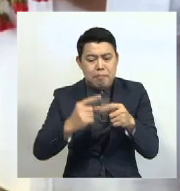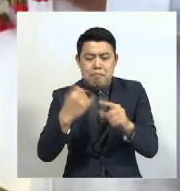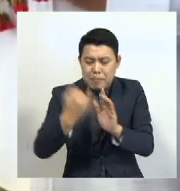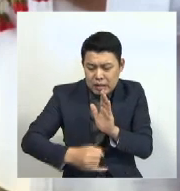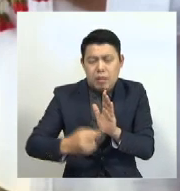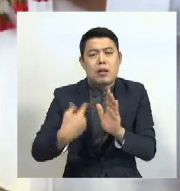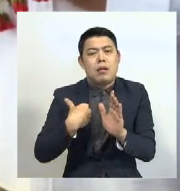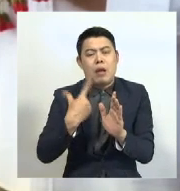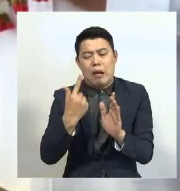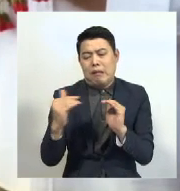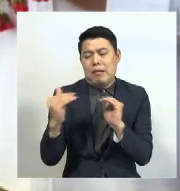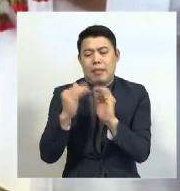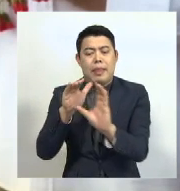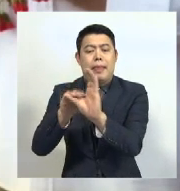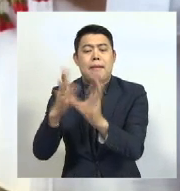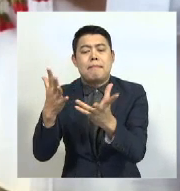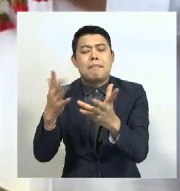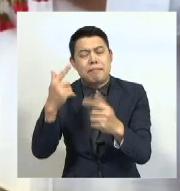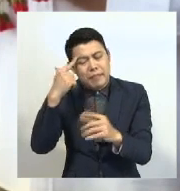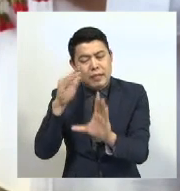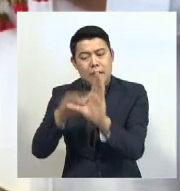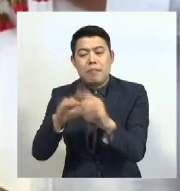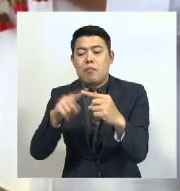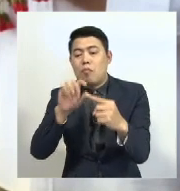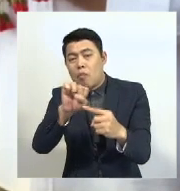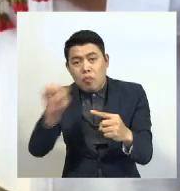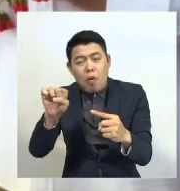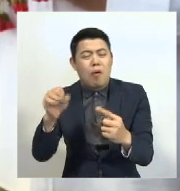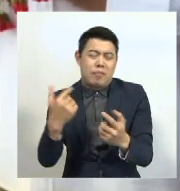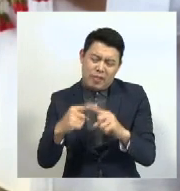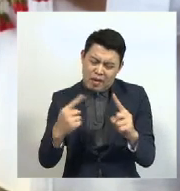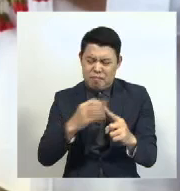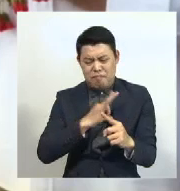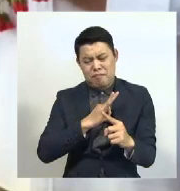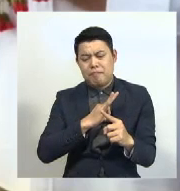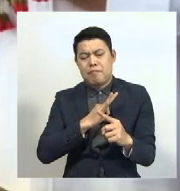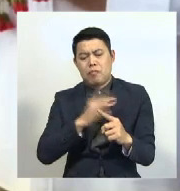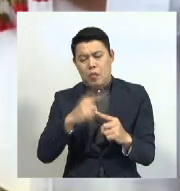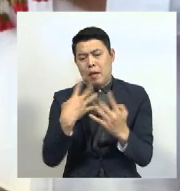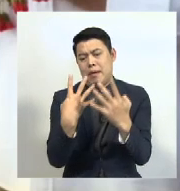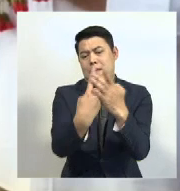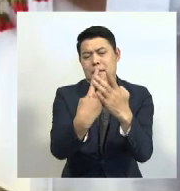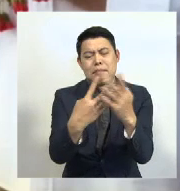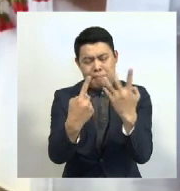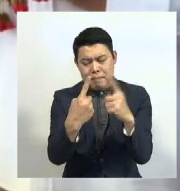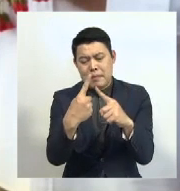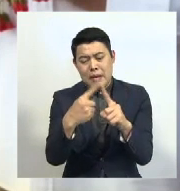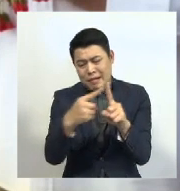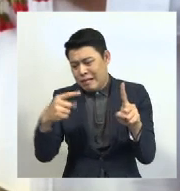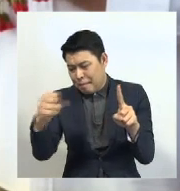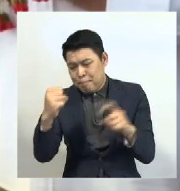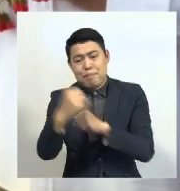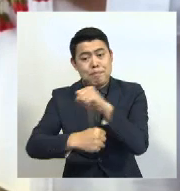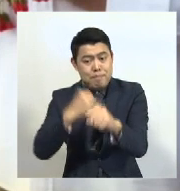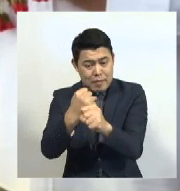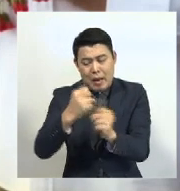ามมิให้ใช้สิทธิ์สมัครรับเลือกตั้งเป็นสมาชิกสภาผู้แทนราษฎรจะมีโทษจำคุกตั้งแต่1ถึง10ปี